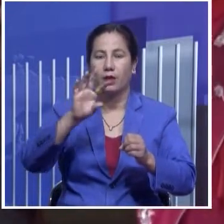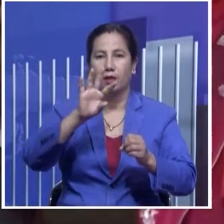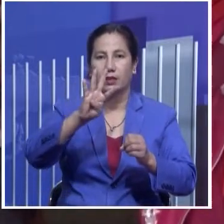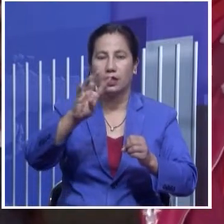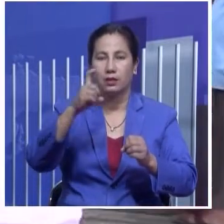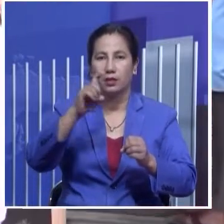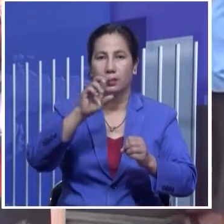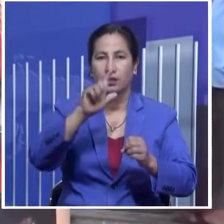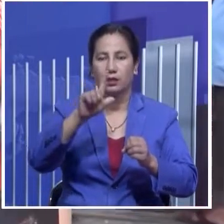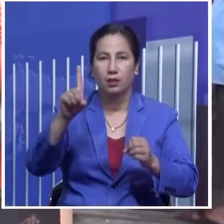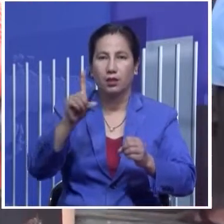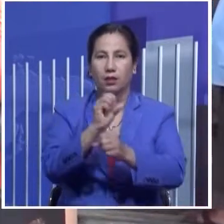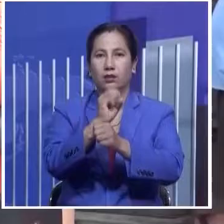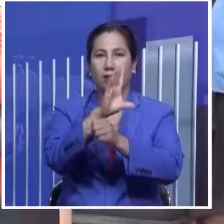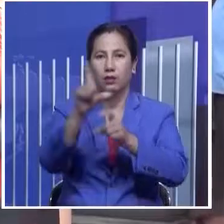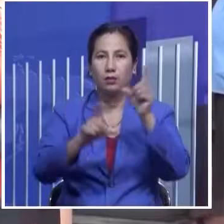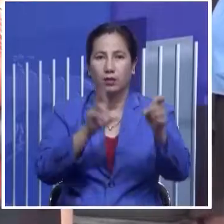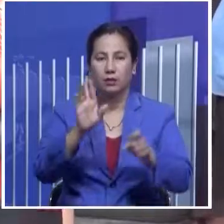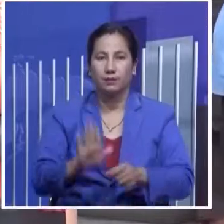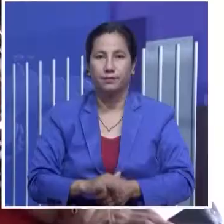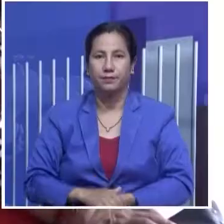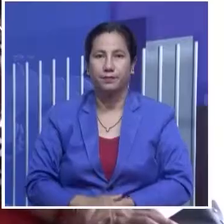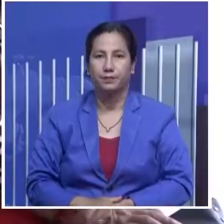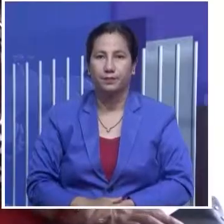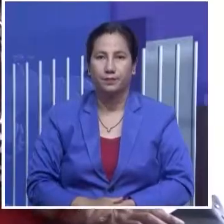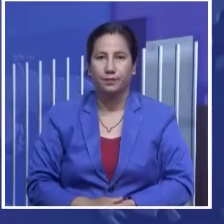471 जना कोरोना भाइरसका सक्रिय संक्रमित रहेका छन्।